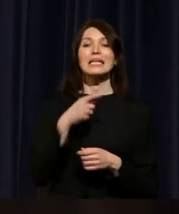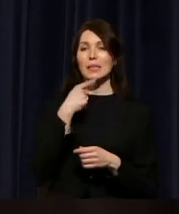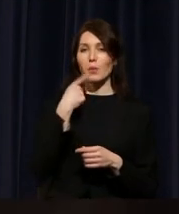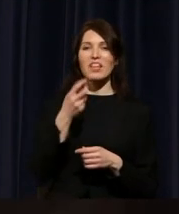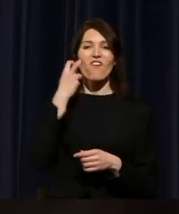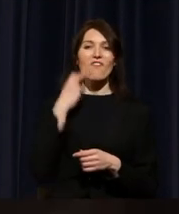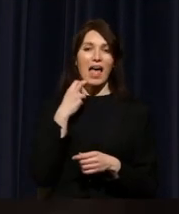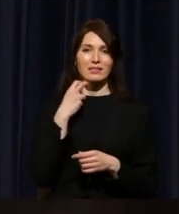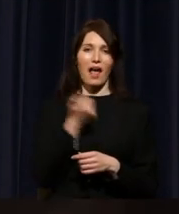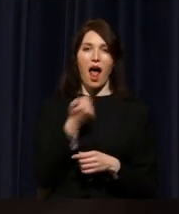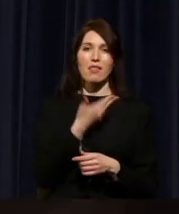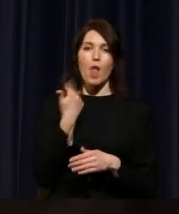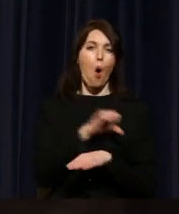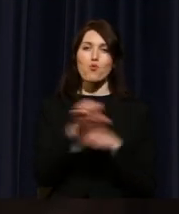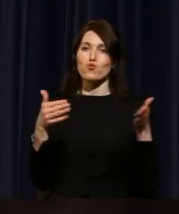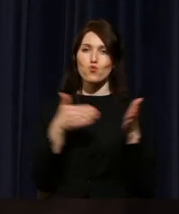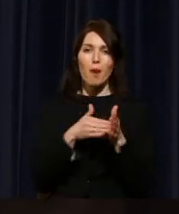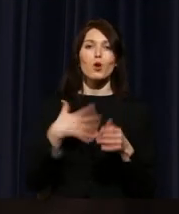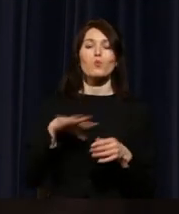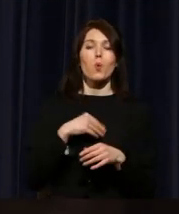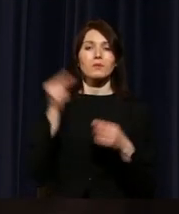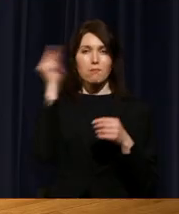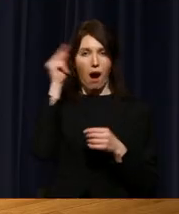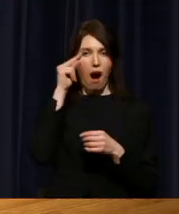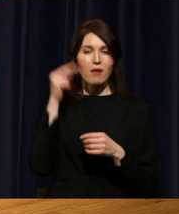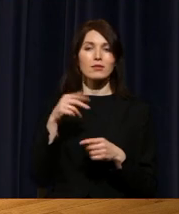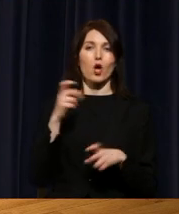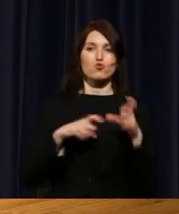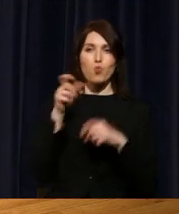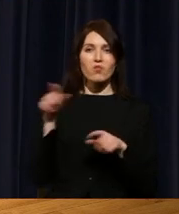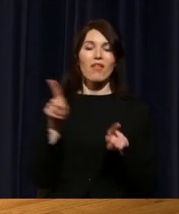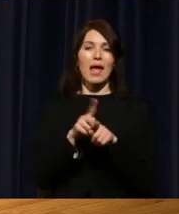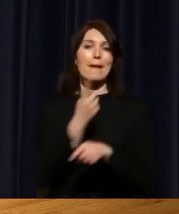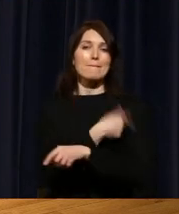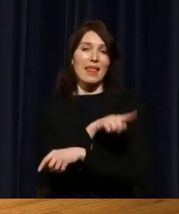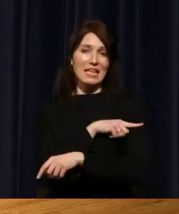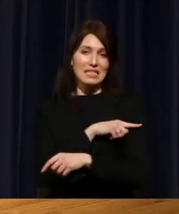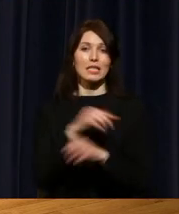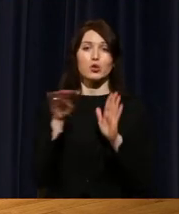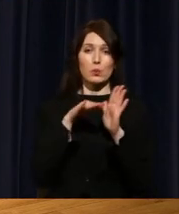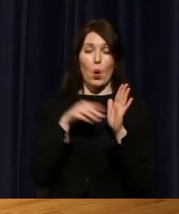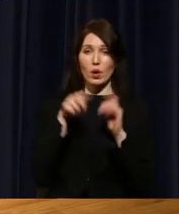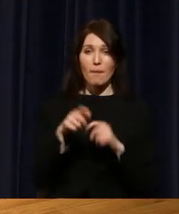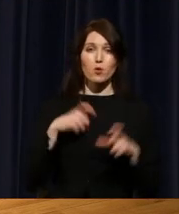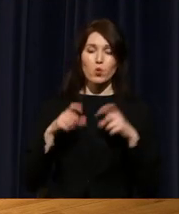ka vecumam nav robežu un pie mums mācās studenti arī medicīnas programmā